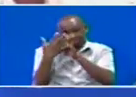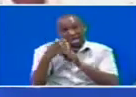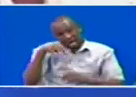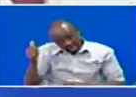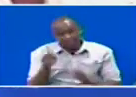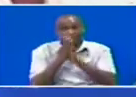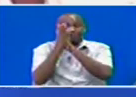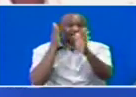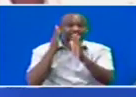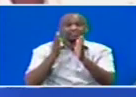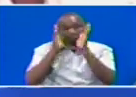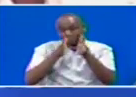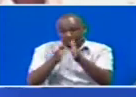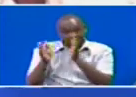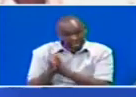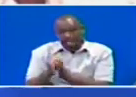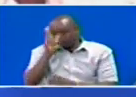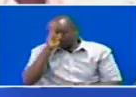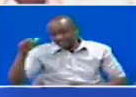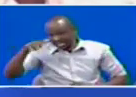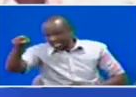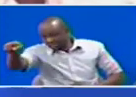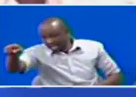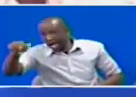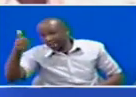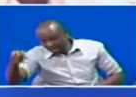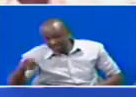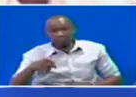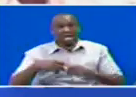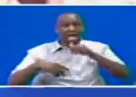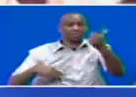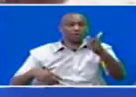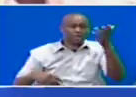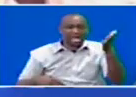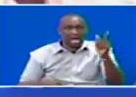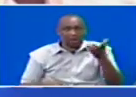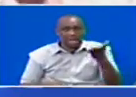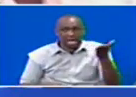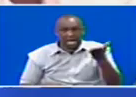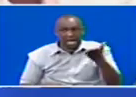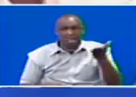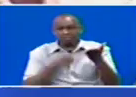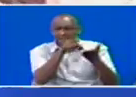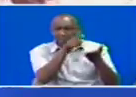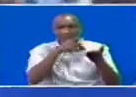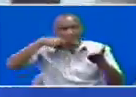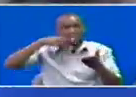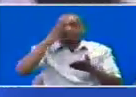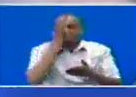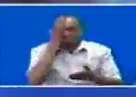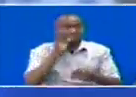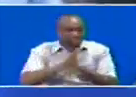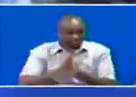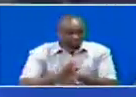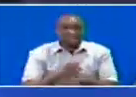buspk ingine Iko pale kwa polisi ah ingine Iko hapa karibu pca